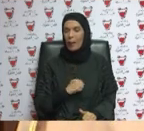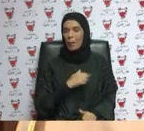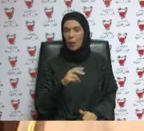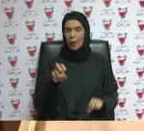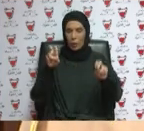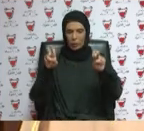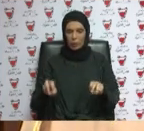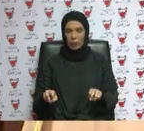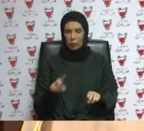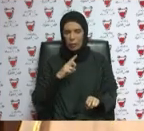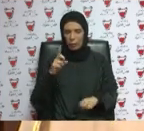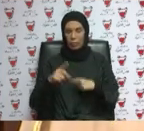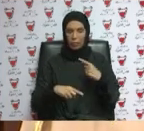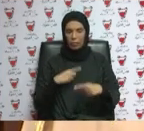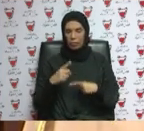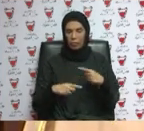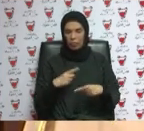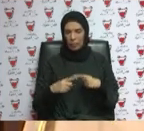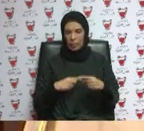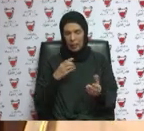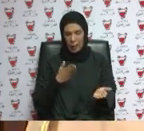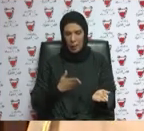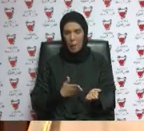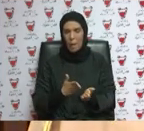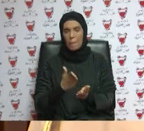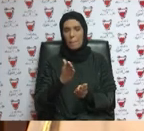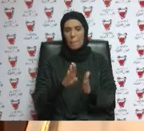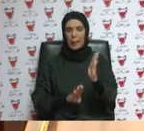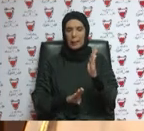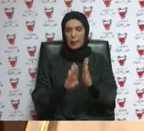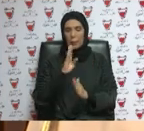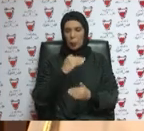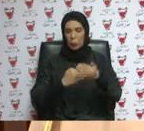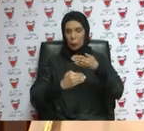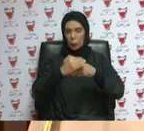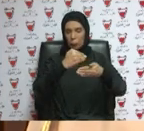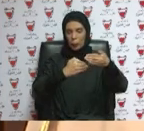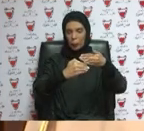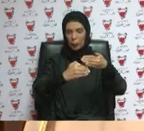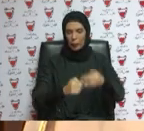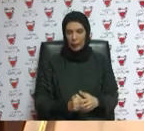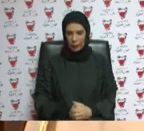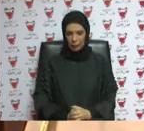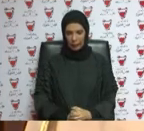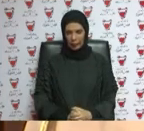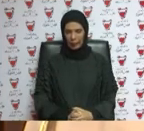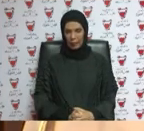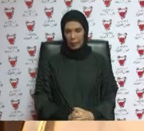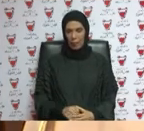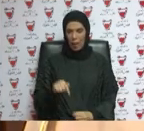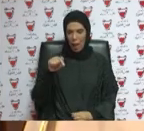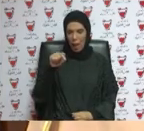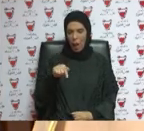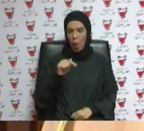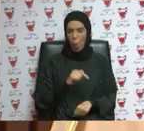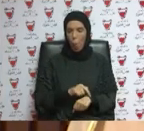الله، والاستمرار في مسيرة النماء والبناء في العهد الزاهر